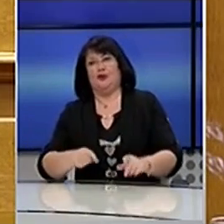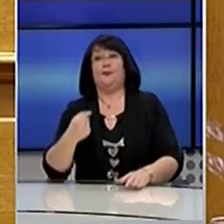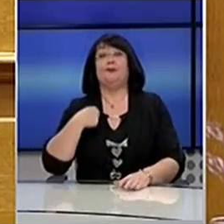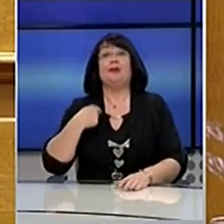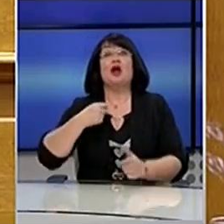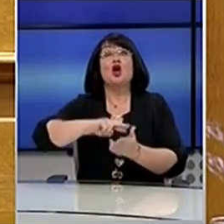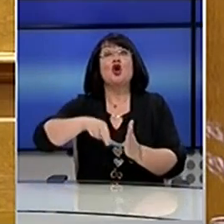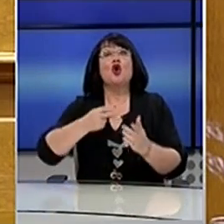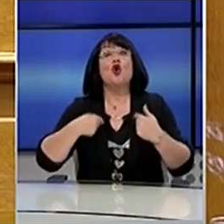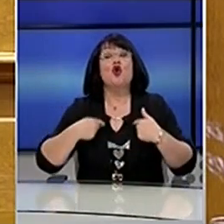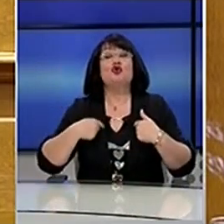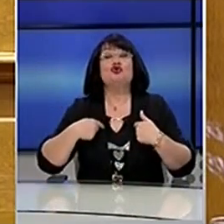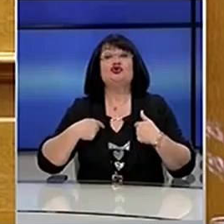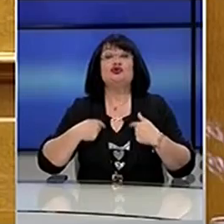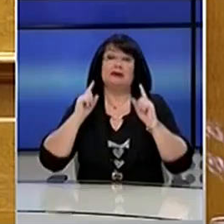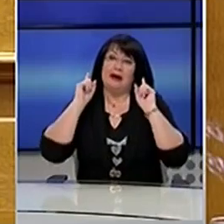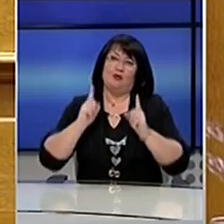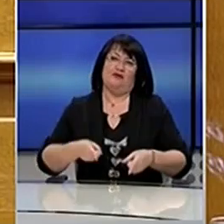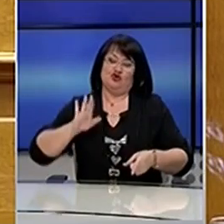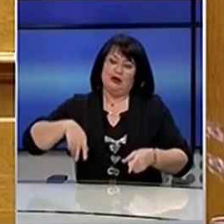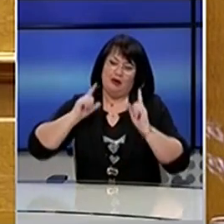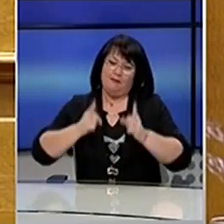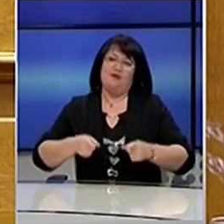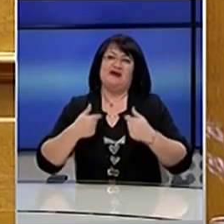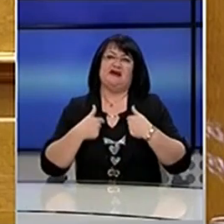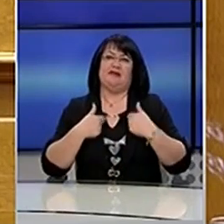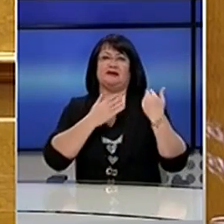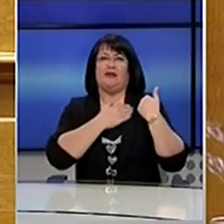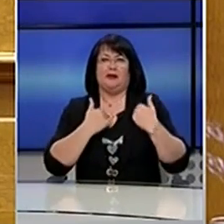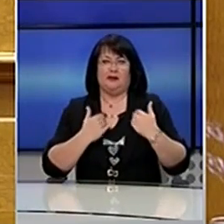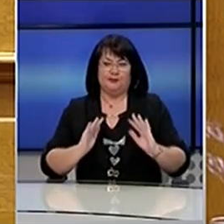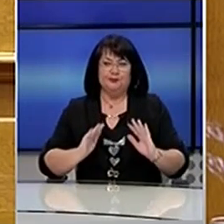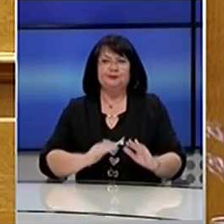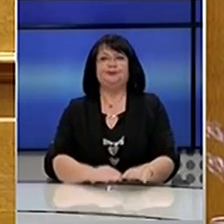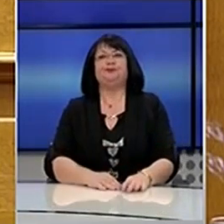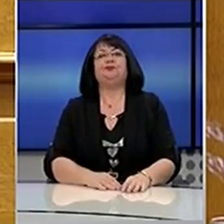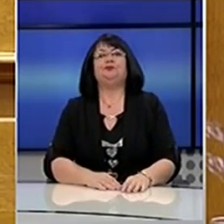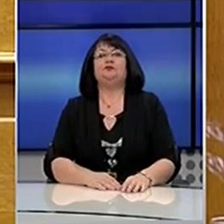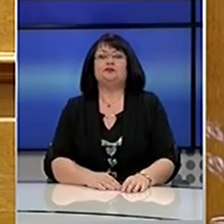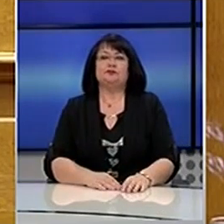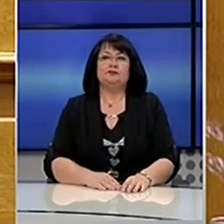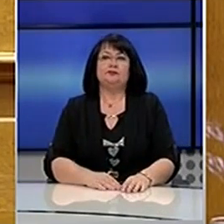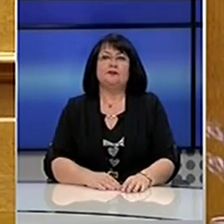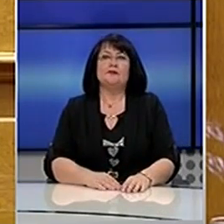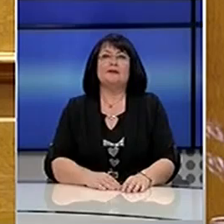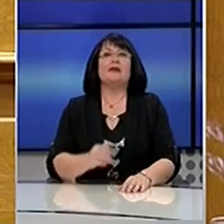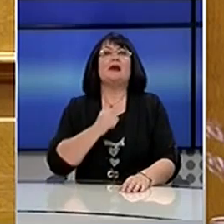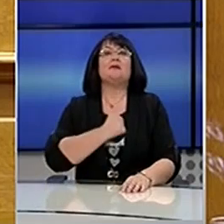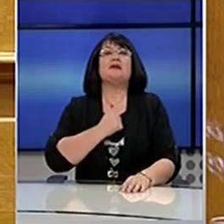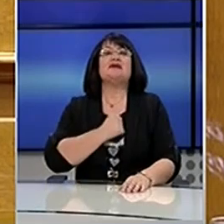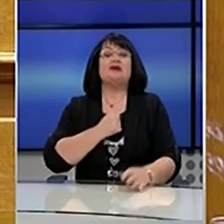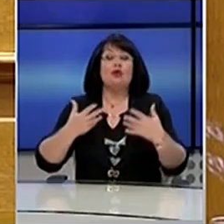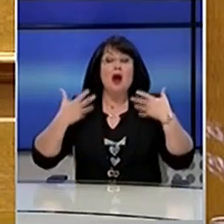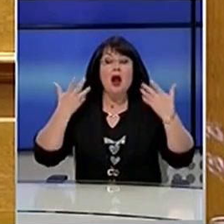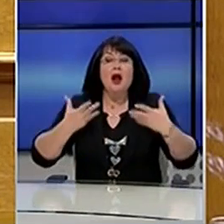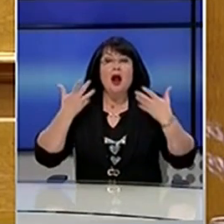ρόλος είναι να παίρνουμε τις τελικές αποφάσεις. Πιστεύω ότι αυτό είναι μια διαδικασία δημοκρατικής